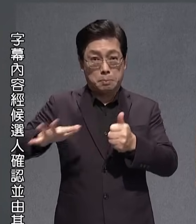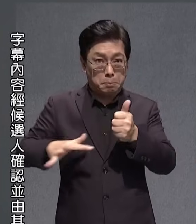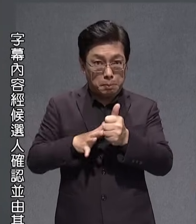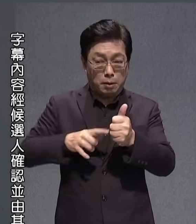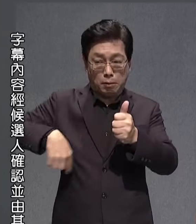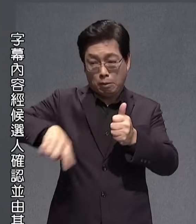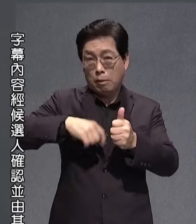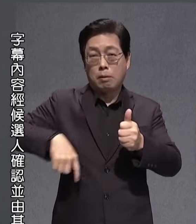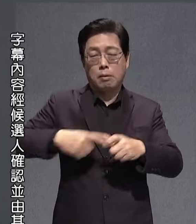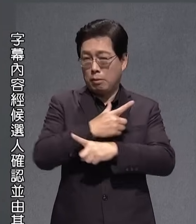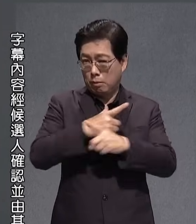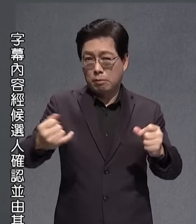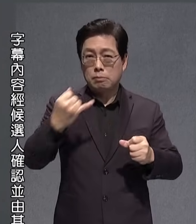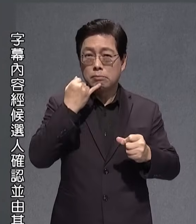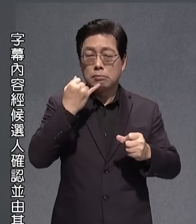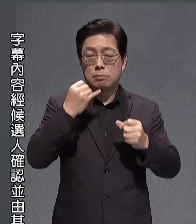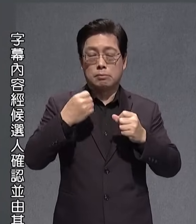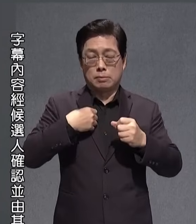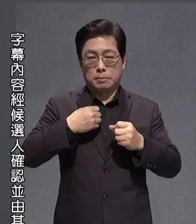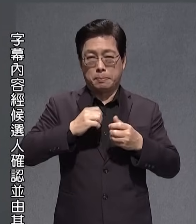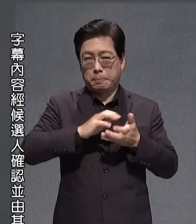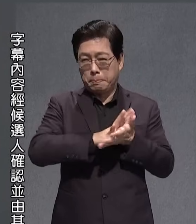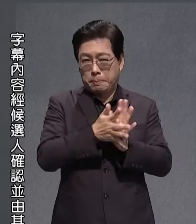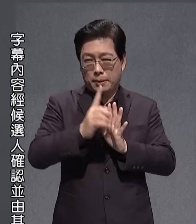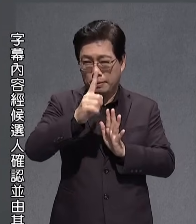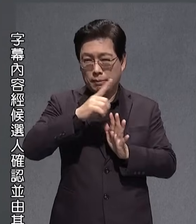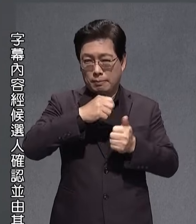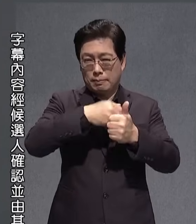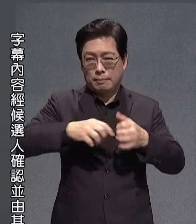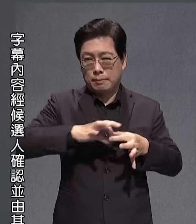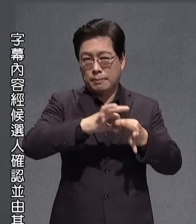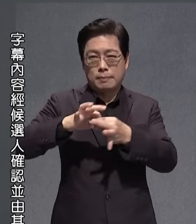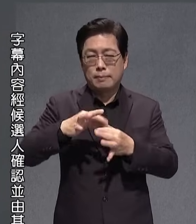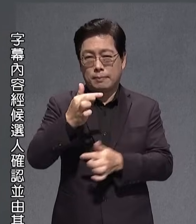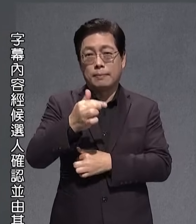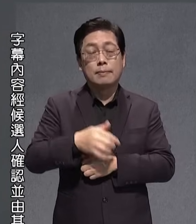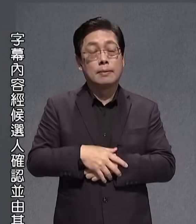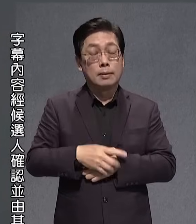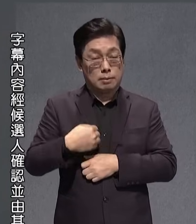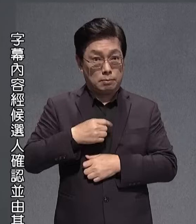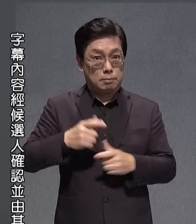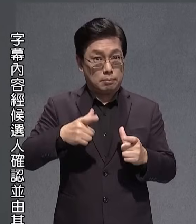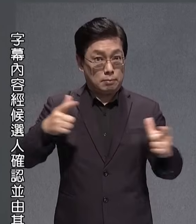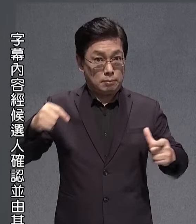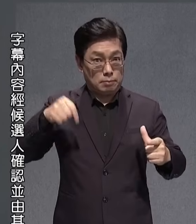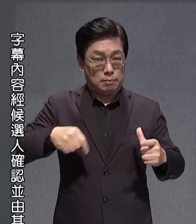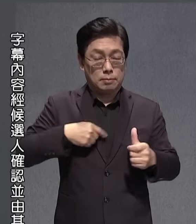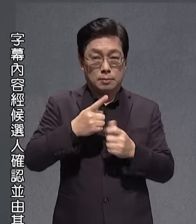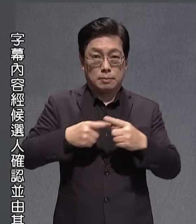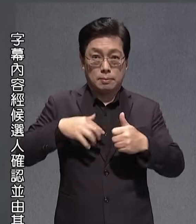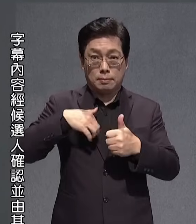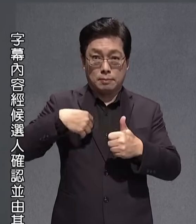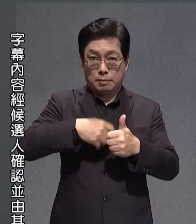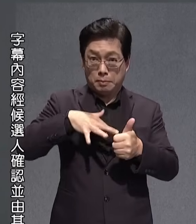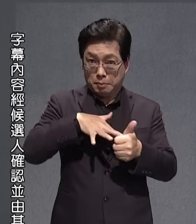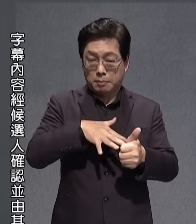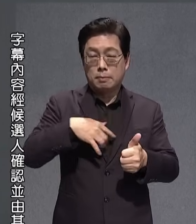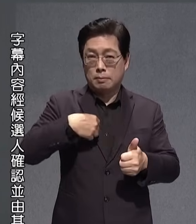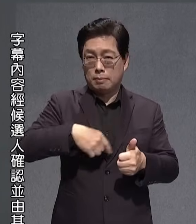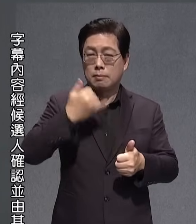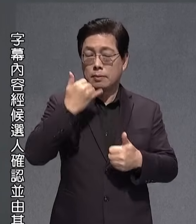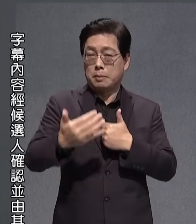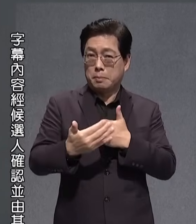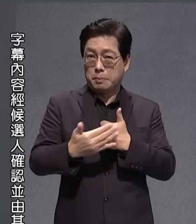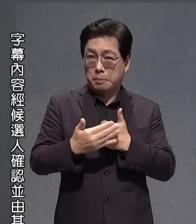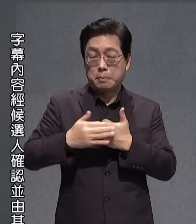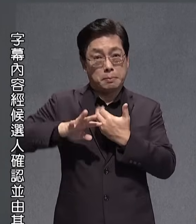能够在台湾成为一个生态系统。我们壮大半导体产业，也来帮助其他的科